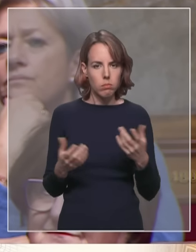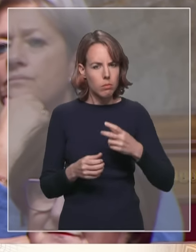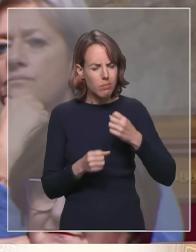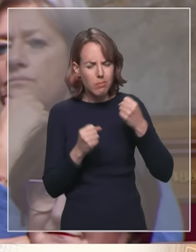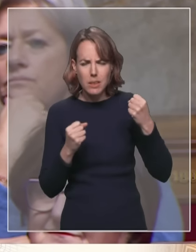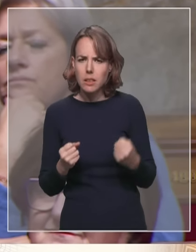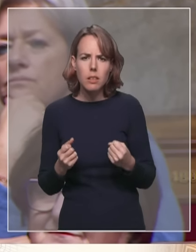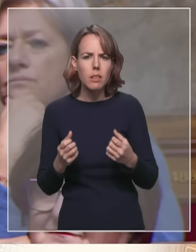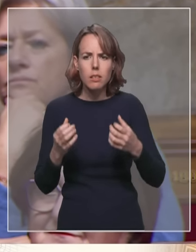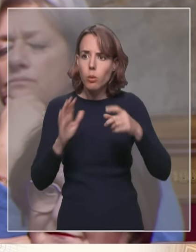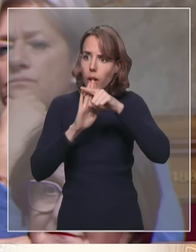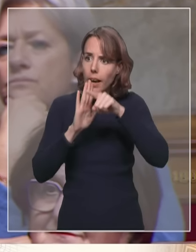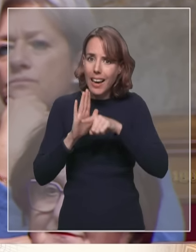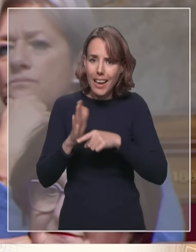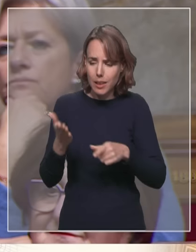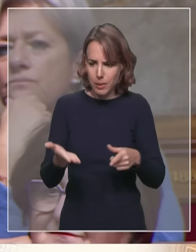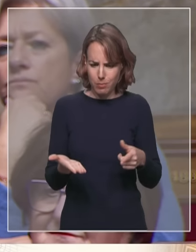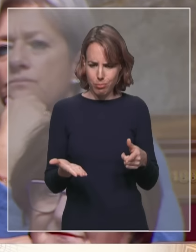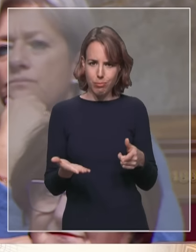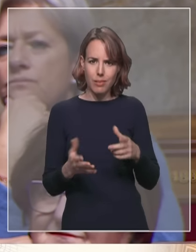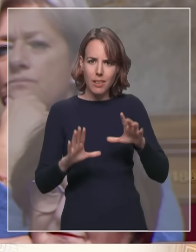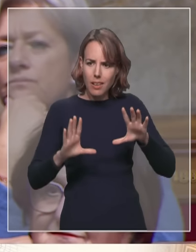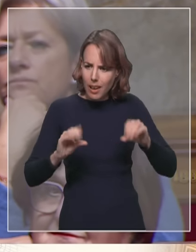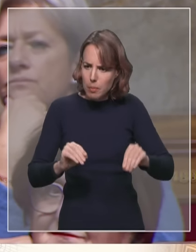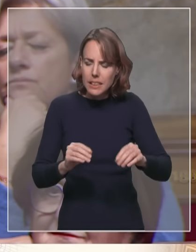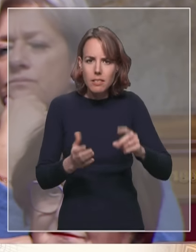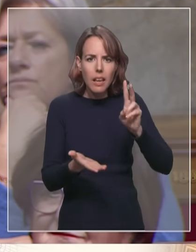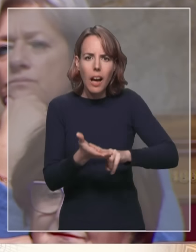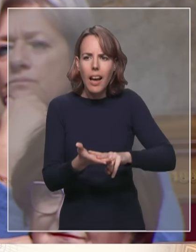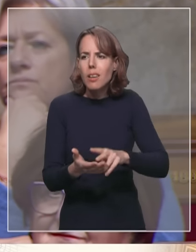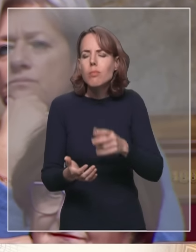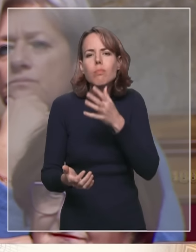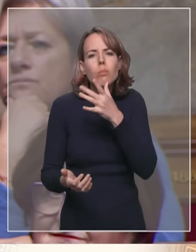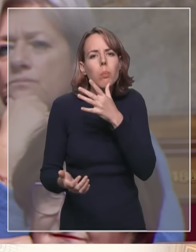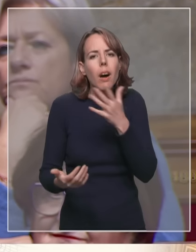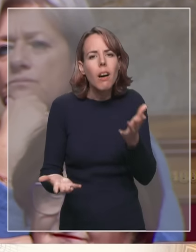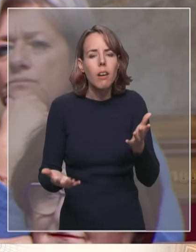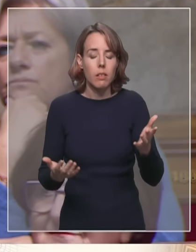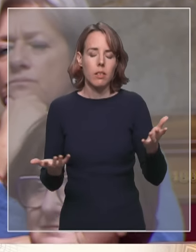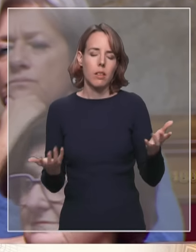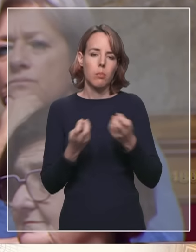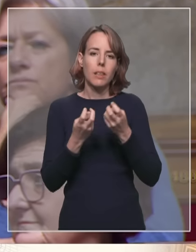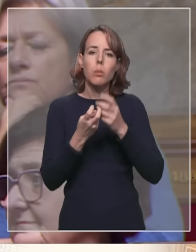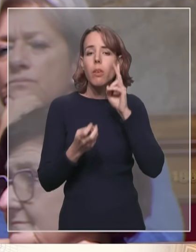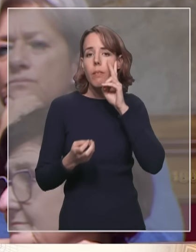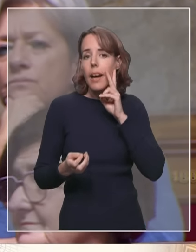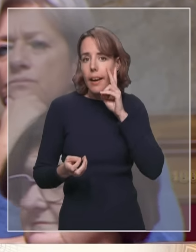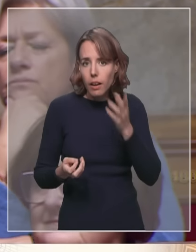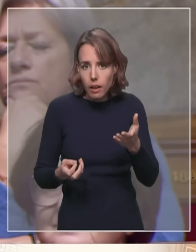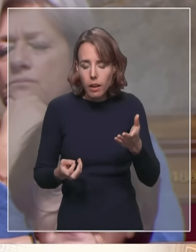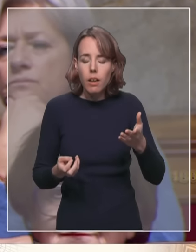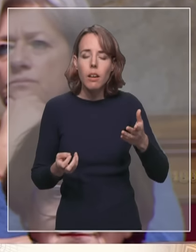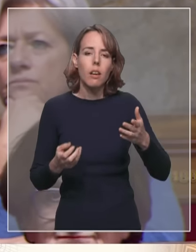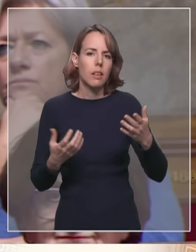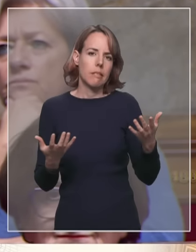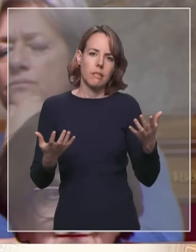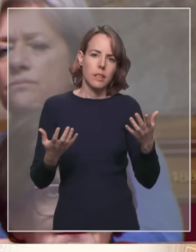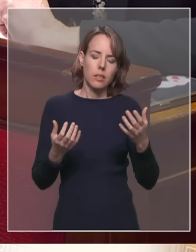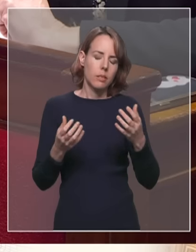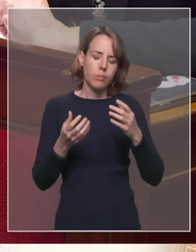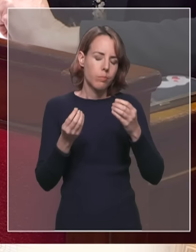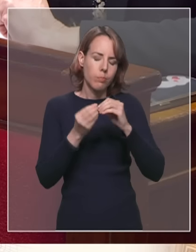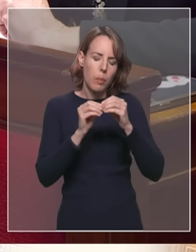ignorer toute réalité. Et le même constat pourrait être dressé de plusieurs filières, parmi lesquelles la viticulture, évidemment, souvent touchée par des causes